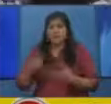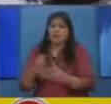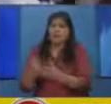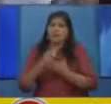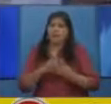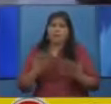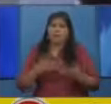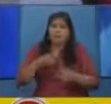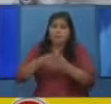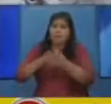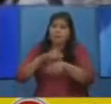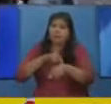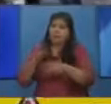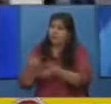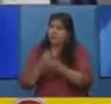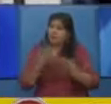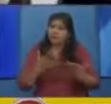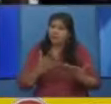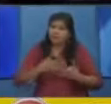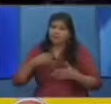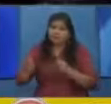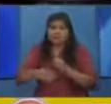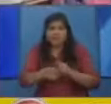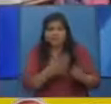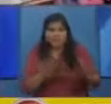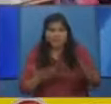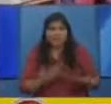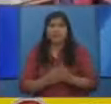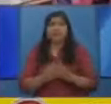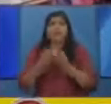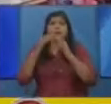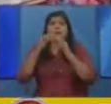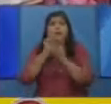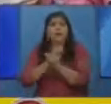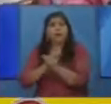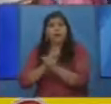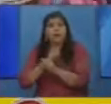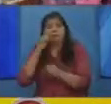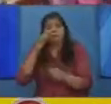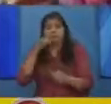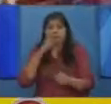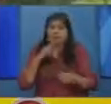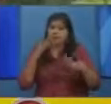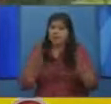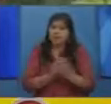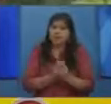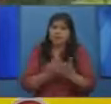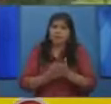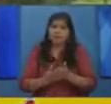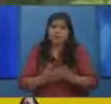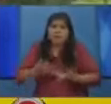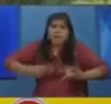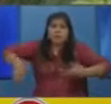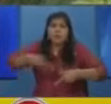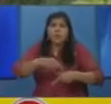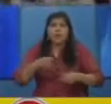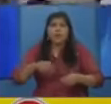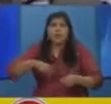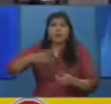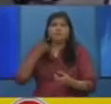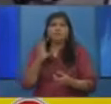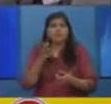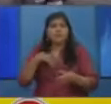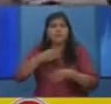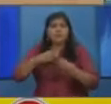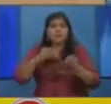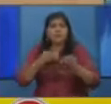मुश्किल हो जाता। सफाई कर्मचारी, घर में काम करने वाले भाई बहन, लोकल सब्जी वाले,